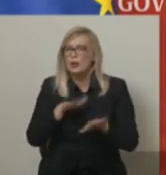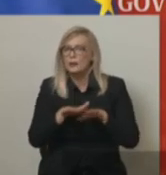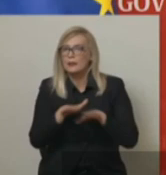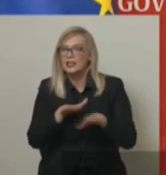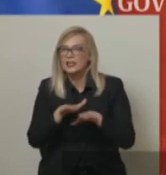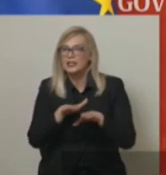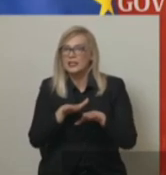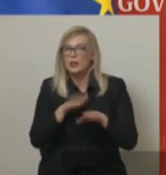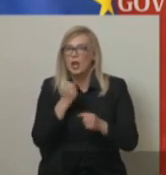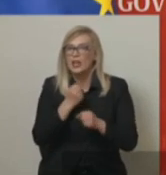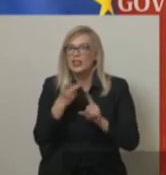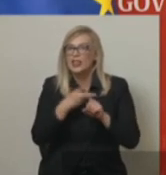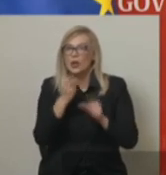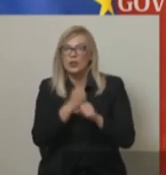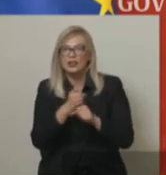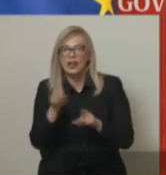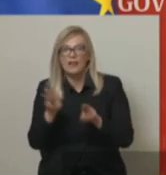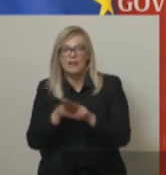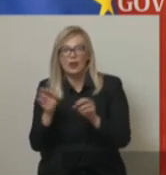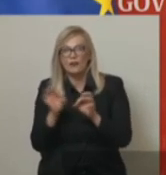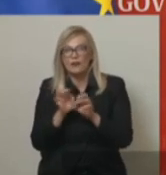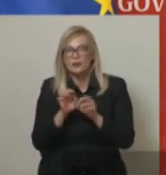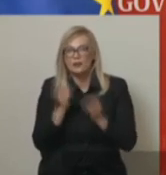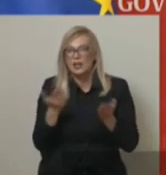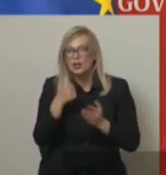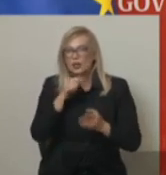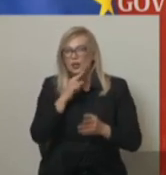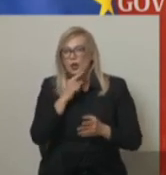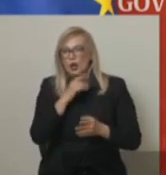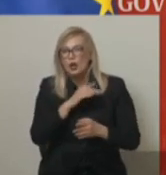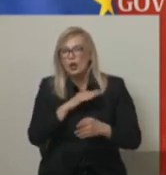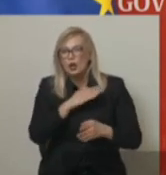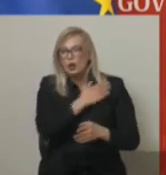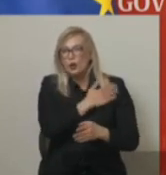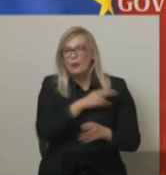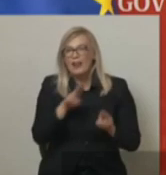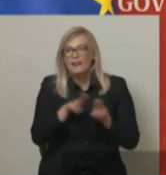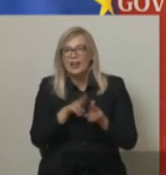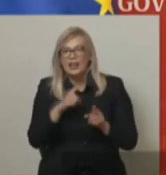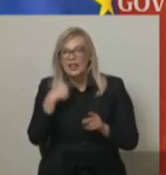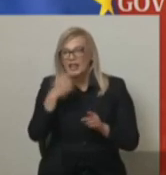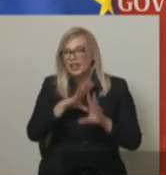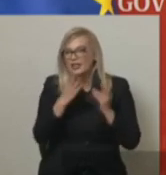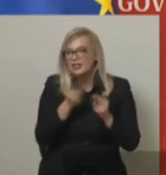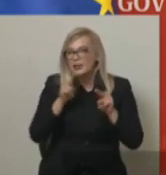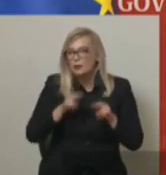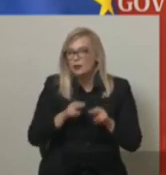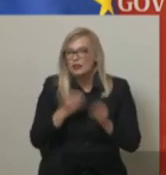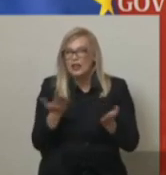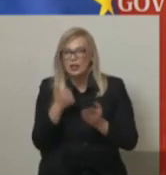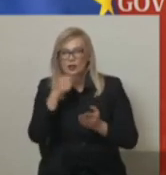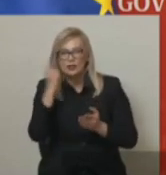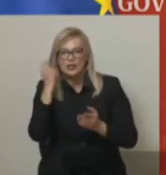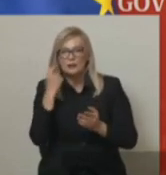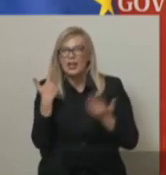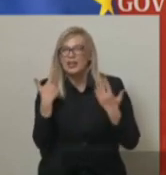министерот Димитров и Филипче, каде што комесарот Вархил ги кажа сите можности, каде што се размислува и за